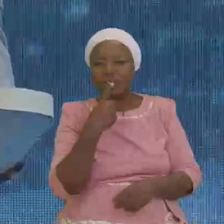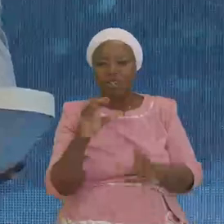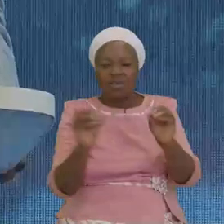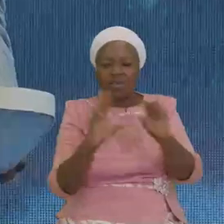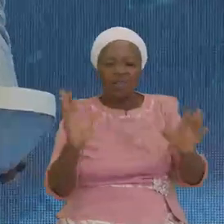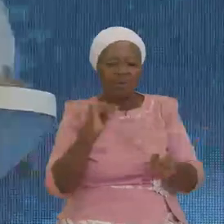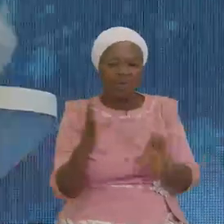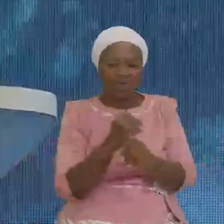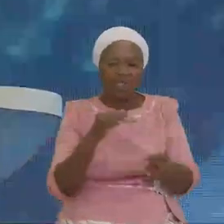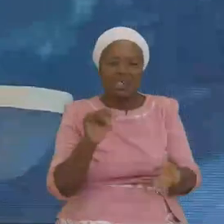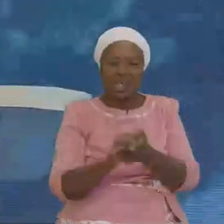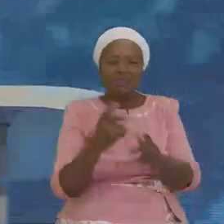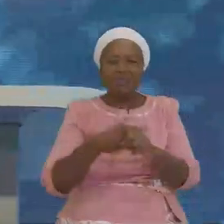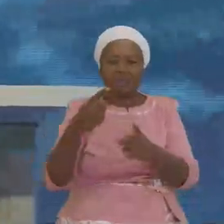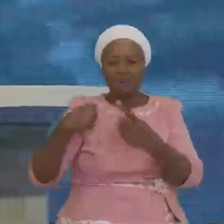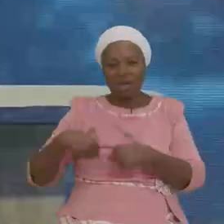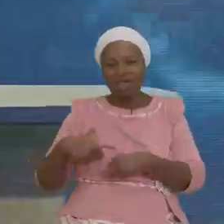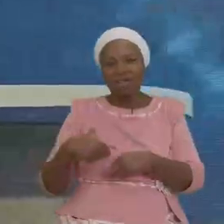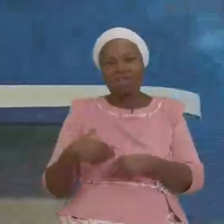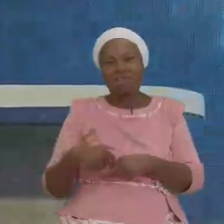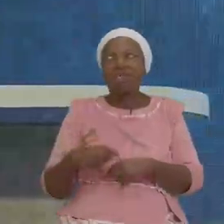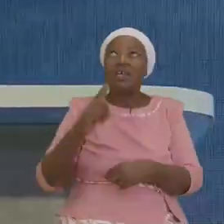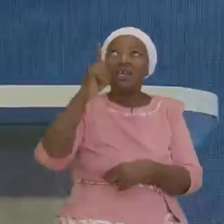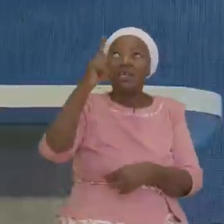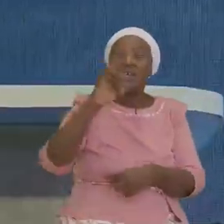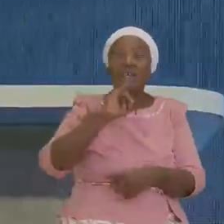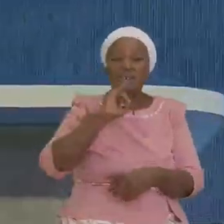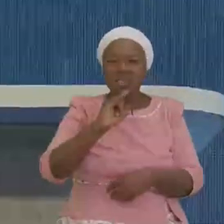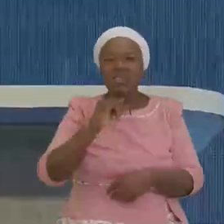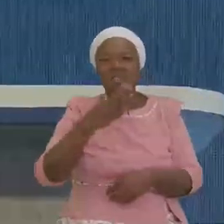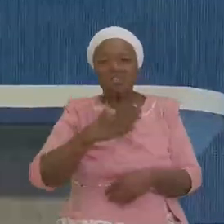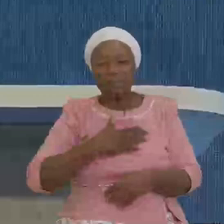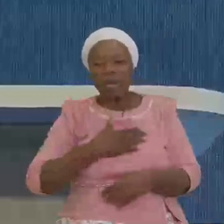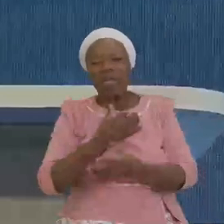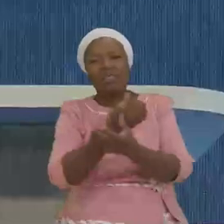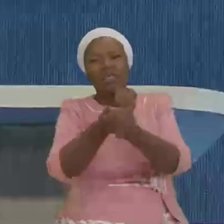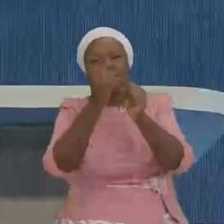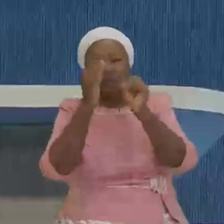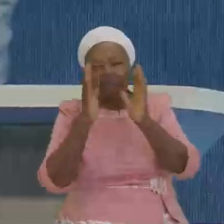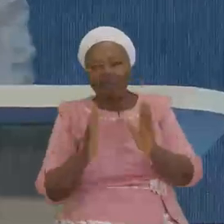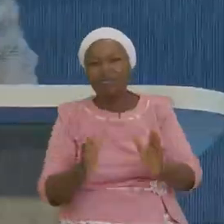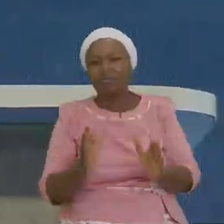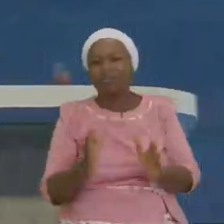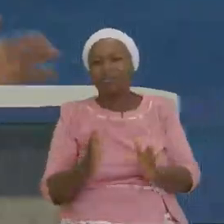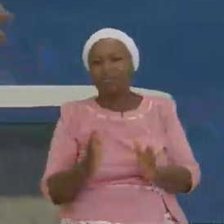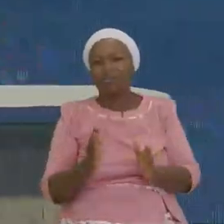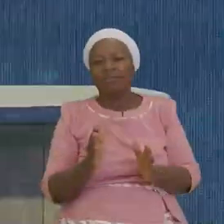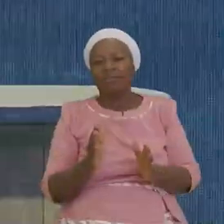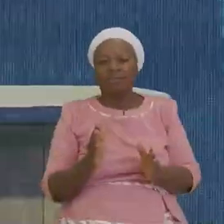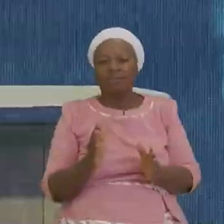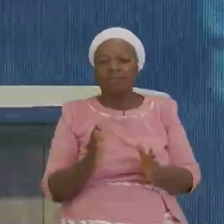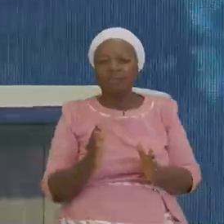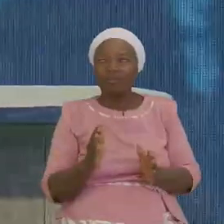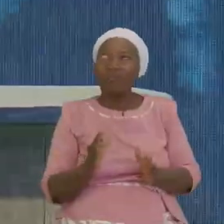Rien n'ôtera cela de votre bouche. Rien n'enlèvera cela de votre cœur. Il